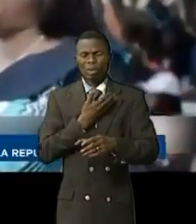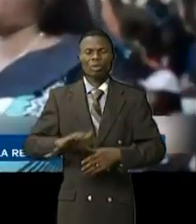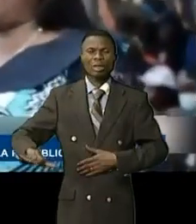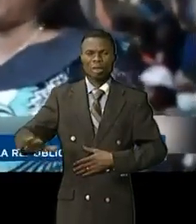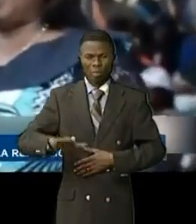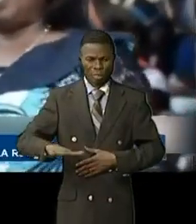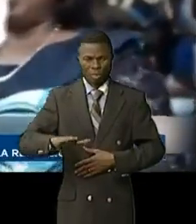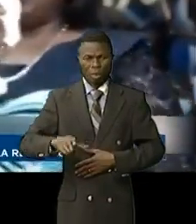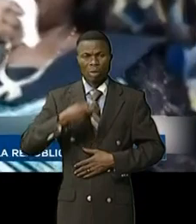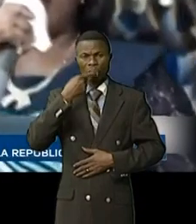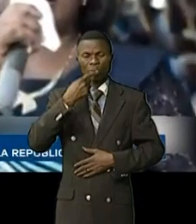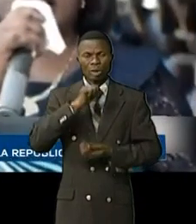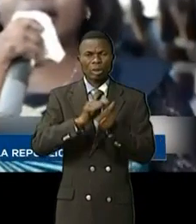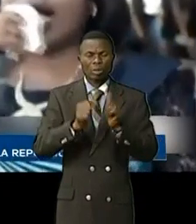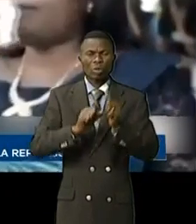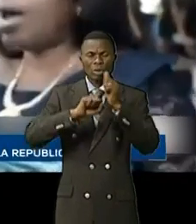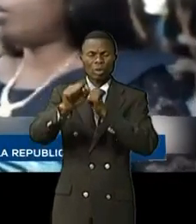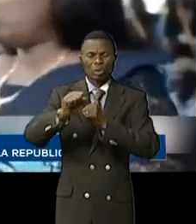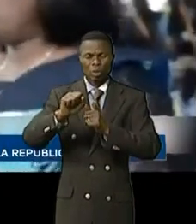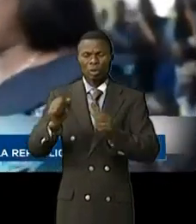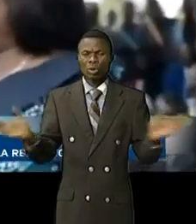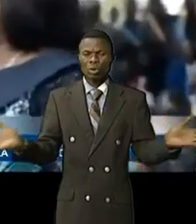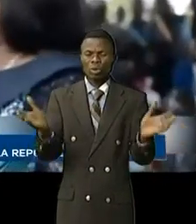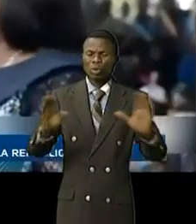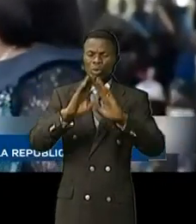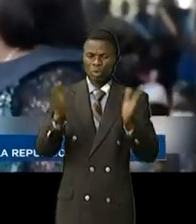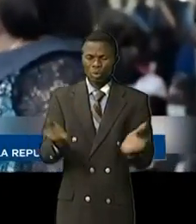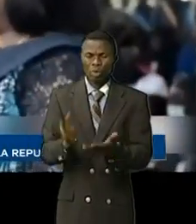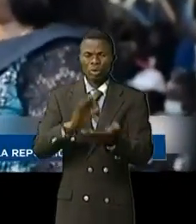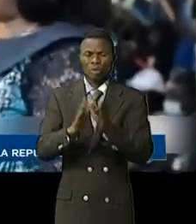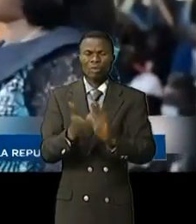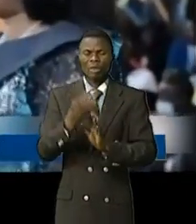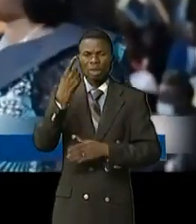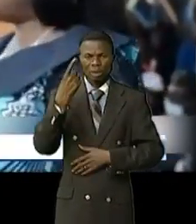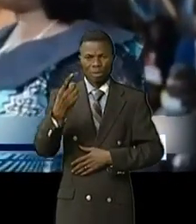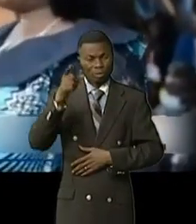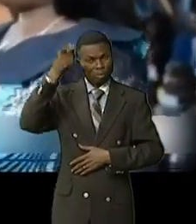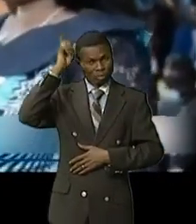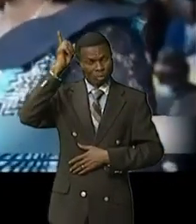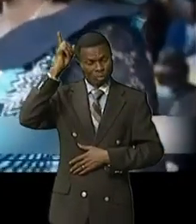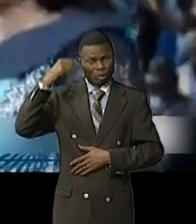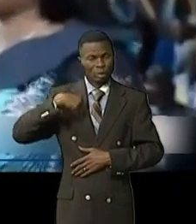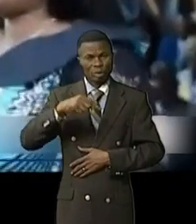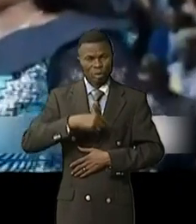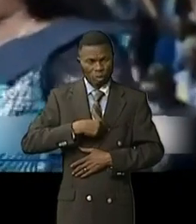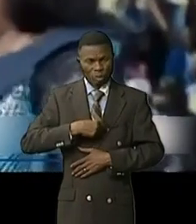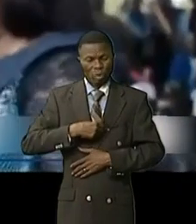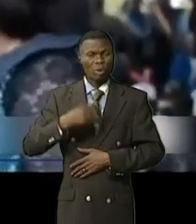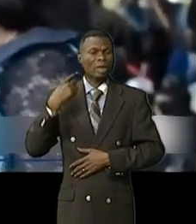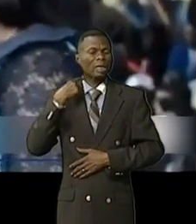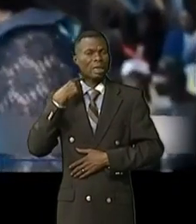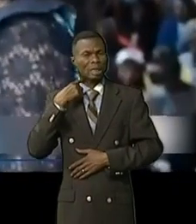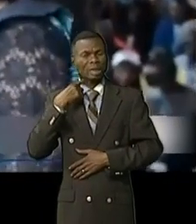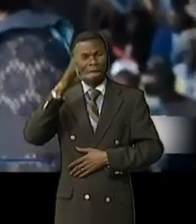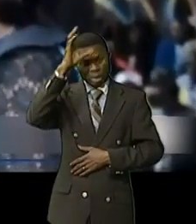Nous allons parler de la campagne de cohésion et de l'unité nationale. Autrefois, nous étions au Kwango, au Kwilu,